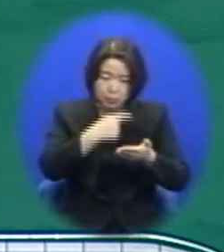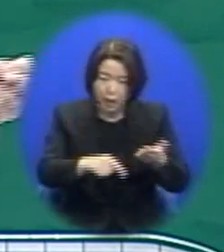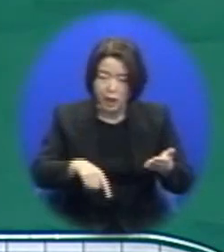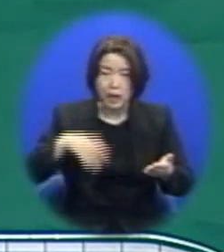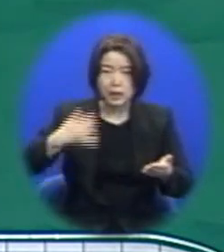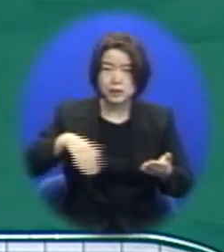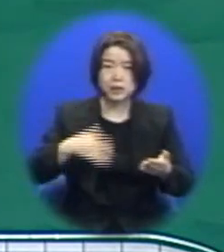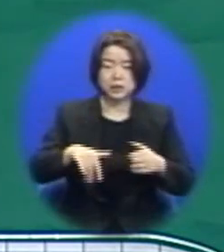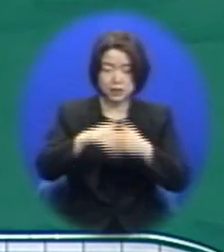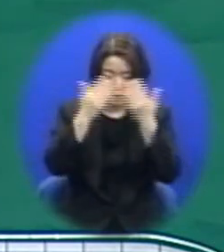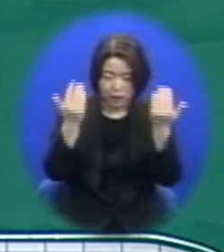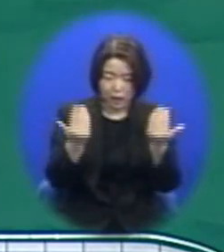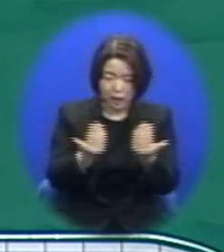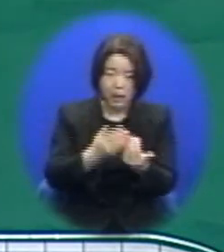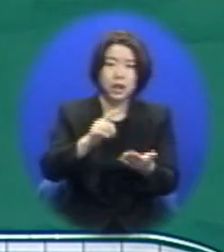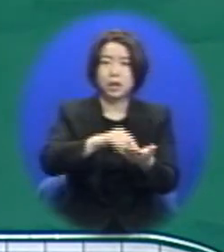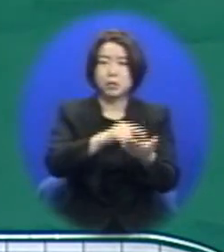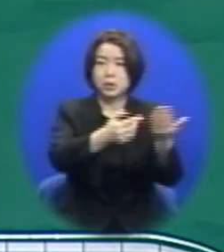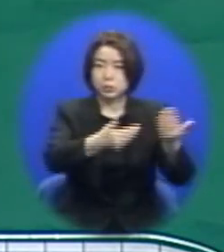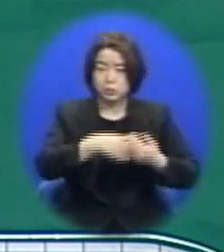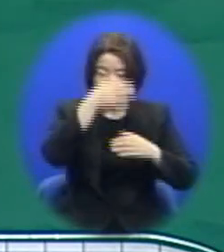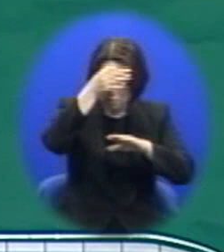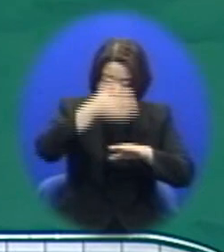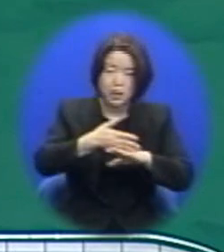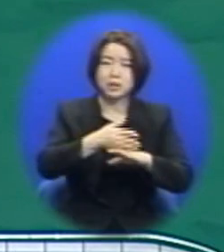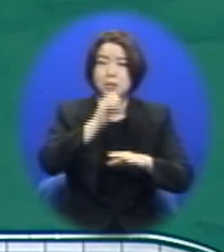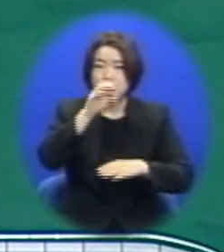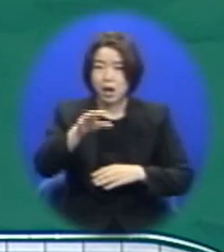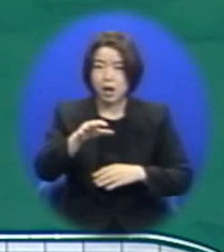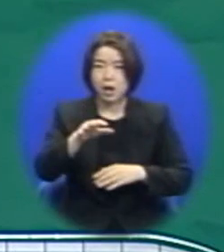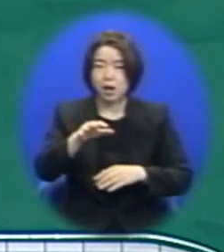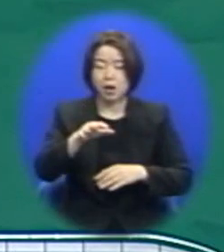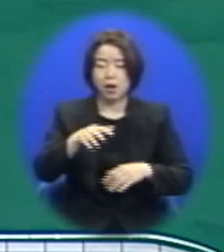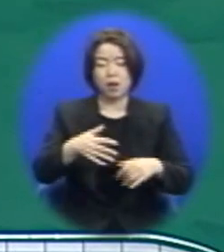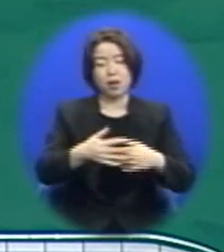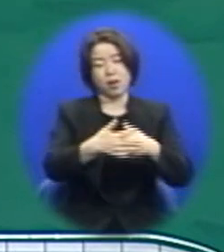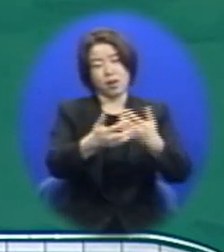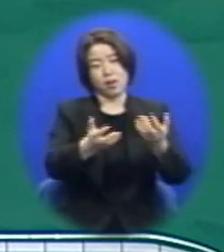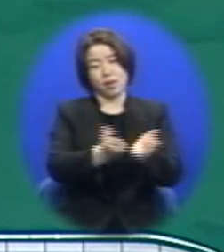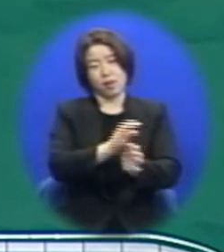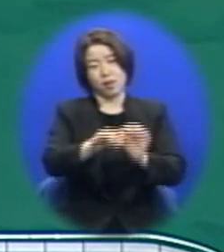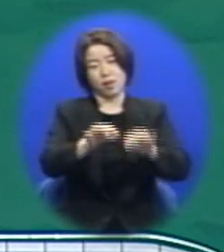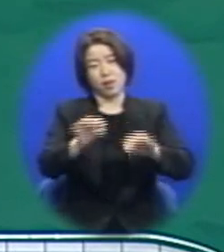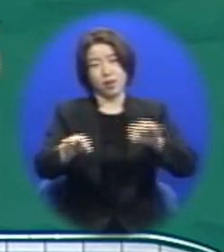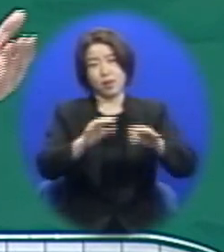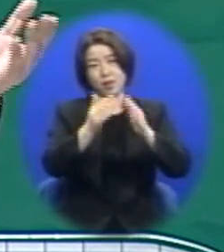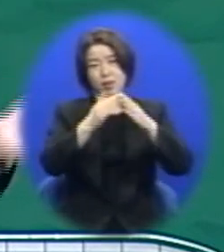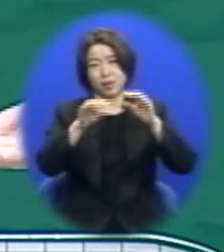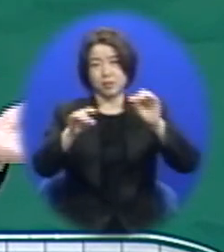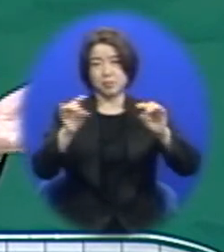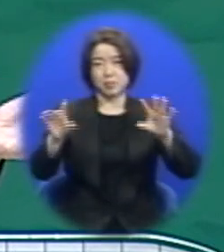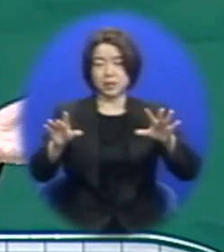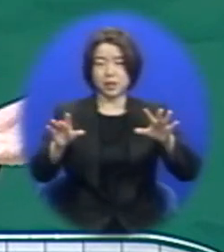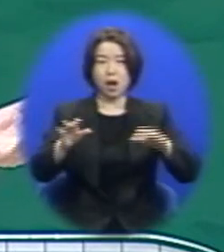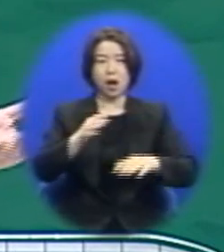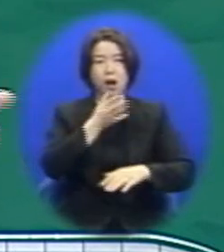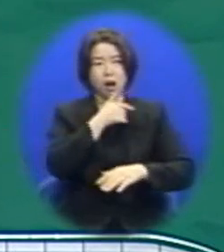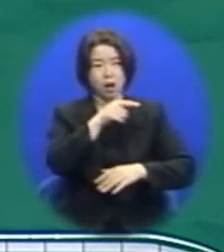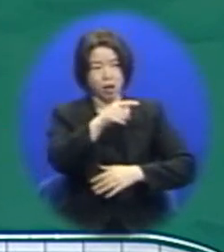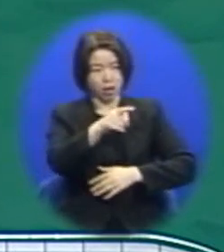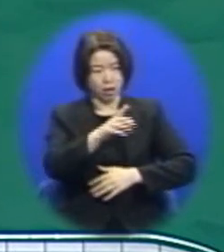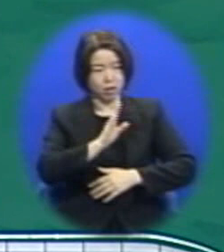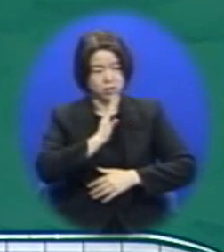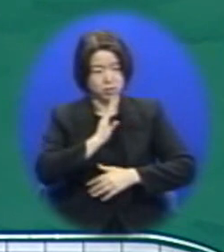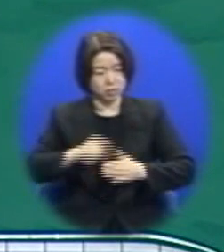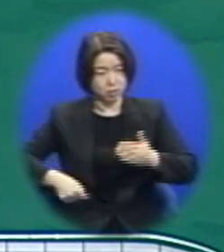다 갚고 죄송하다고 그러고 마을 사람들이 기독교인들이 회개했구나